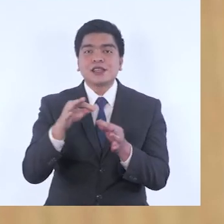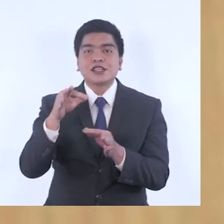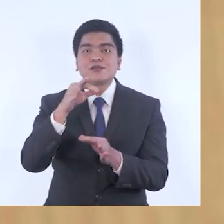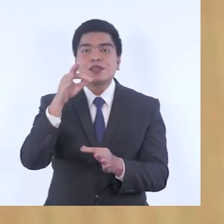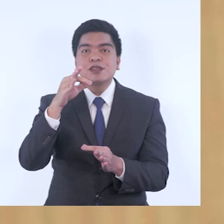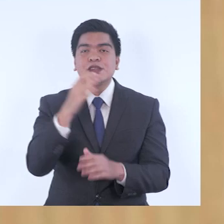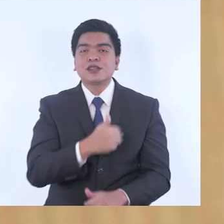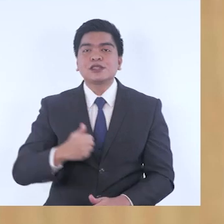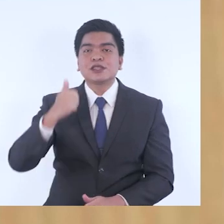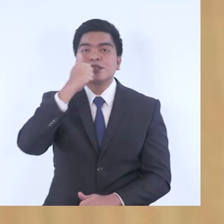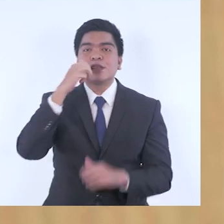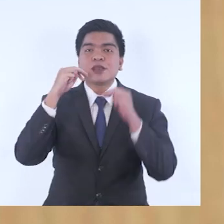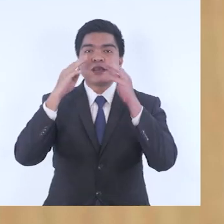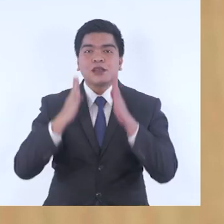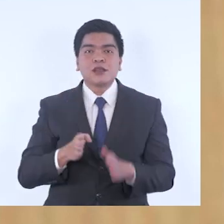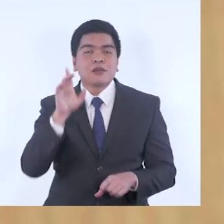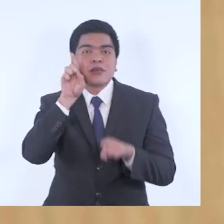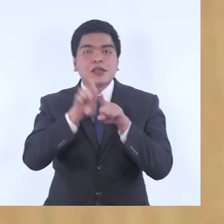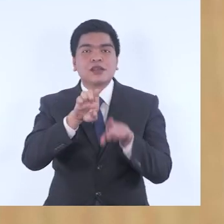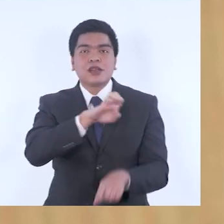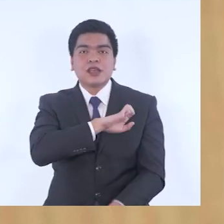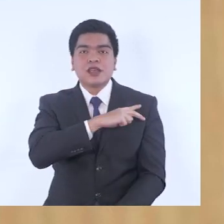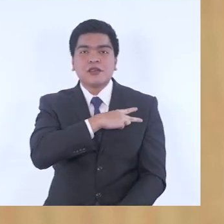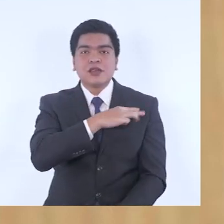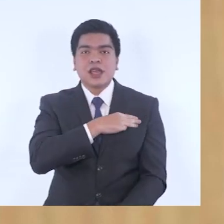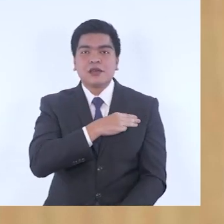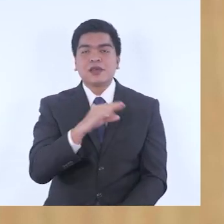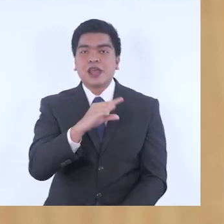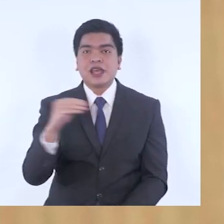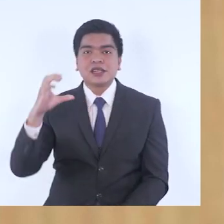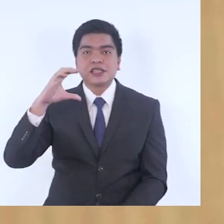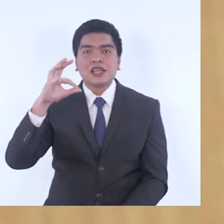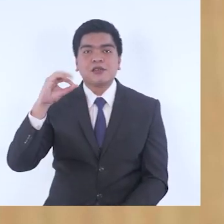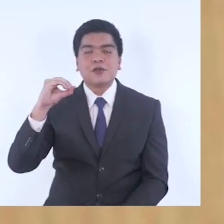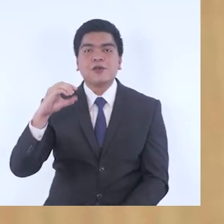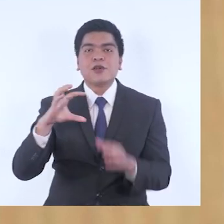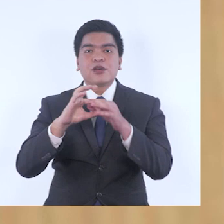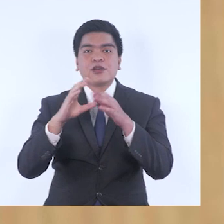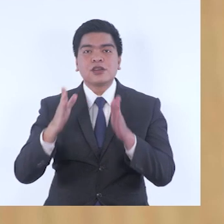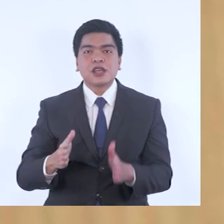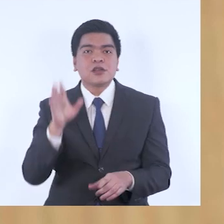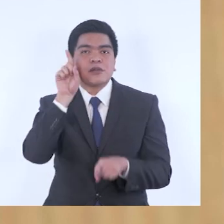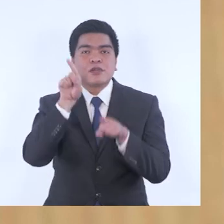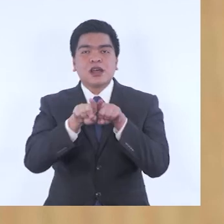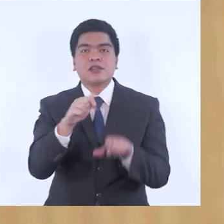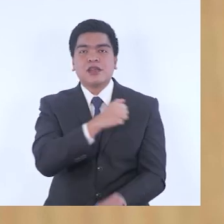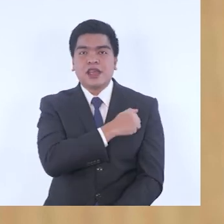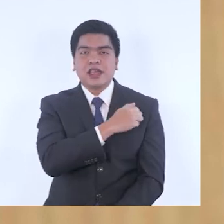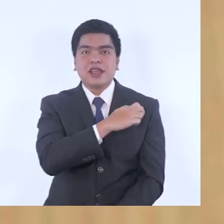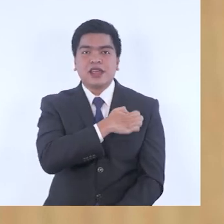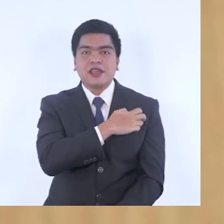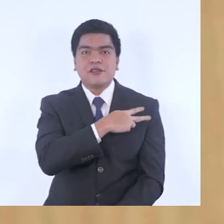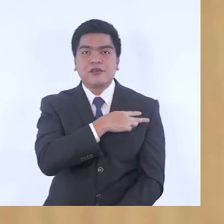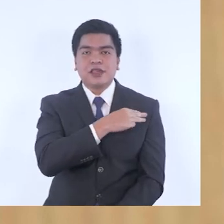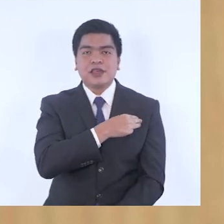kapatid na Eduardo V. Manalo, at ng ating tagapag-ugnay ng mga kapisan ng pansambahayan, ang kapatid na